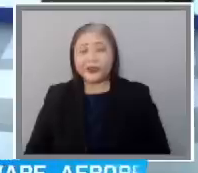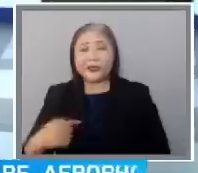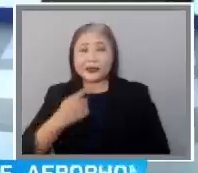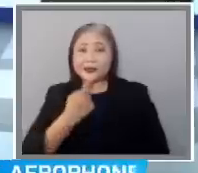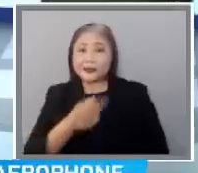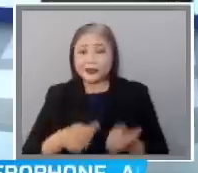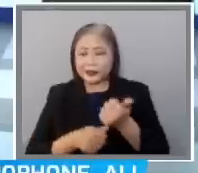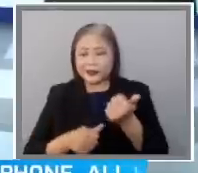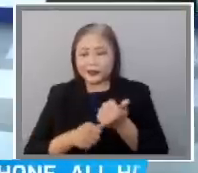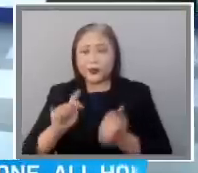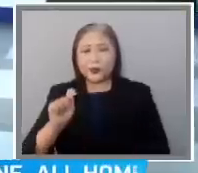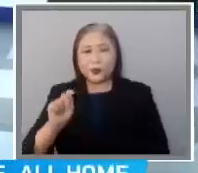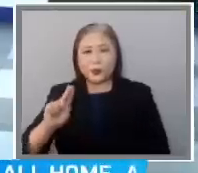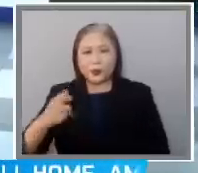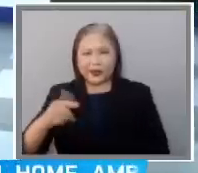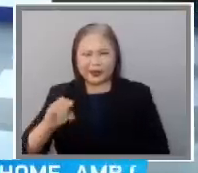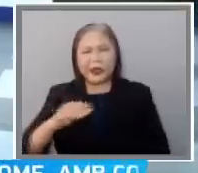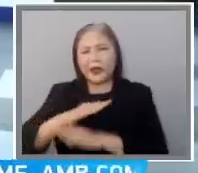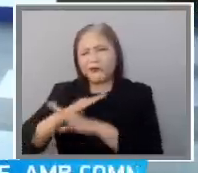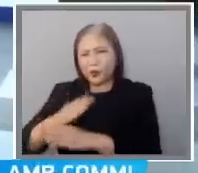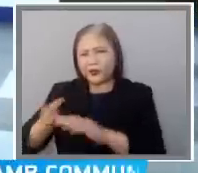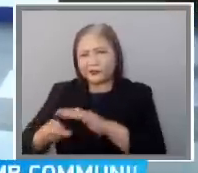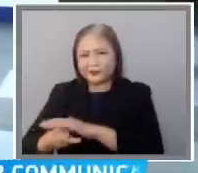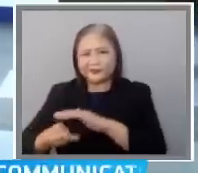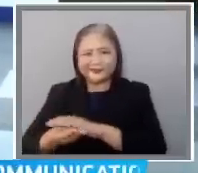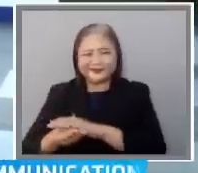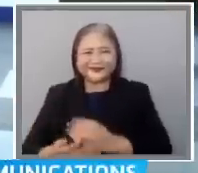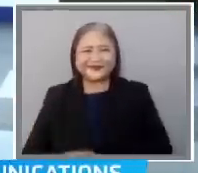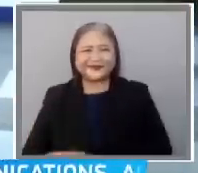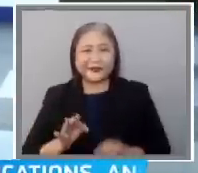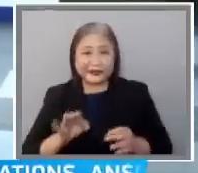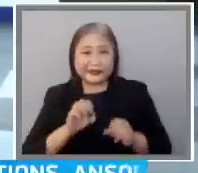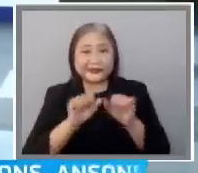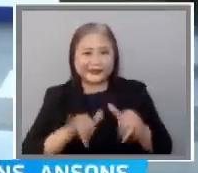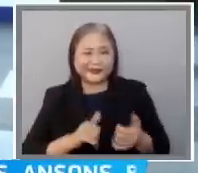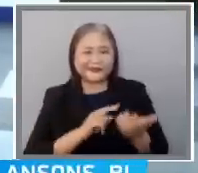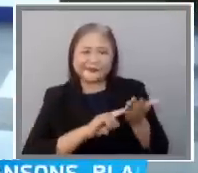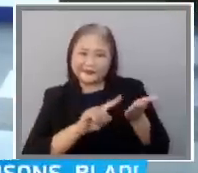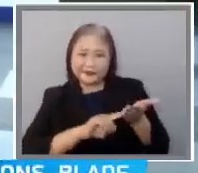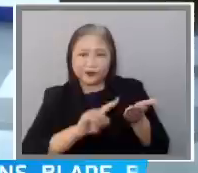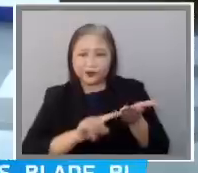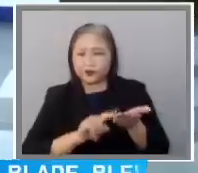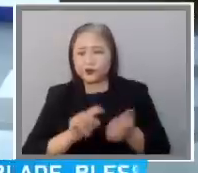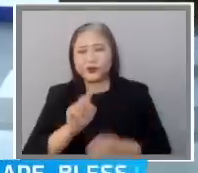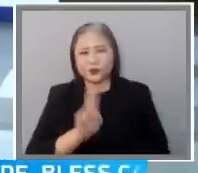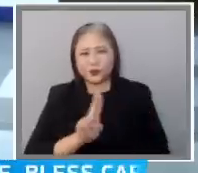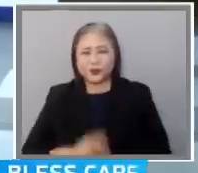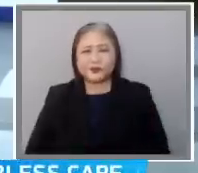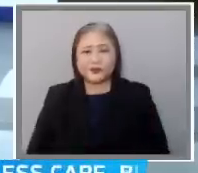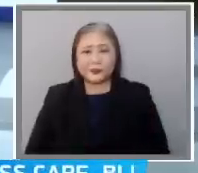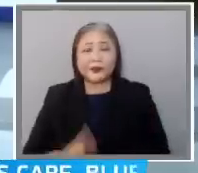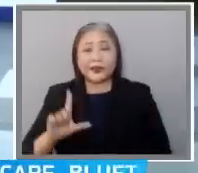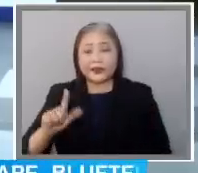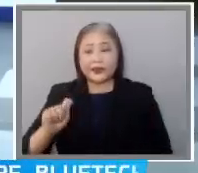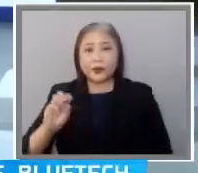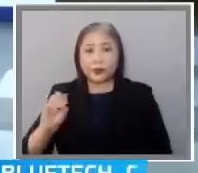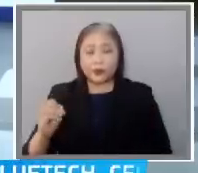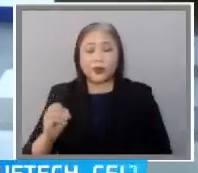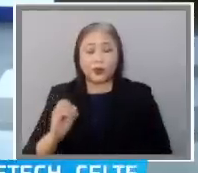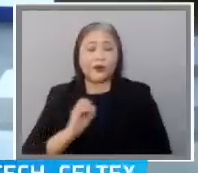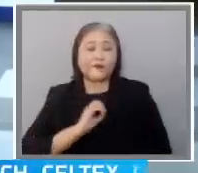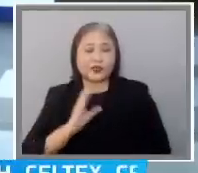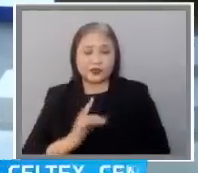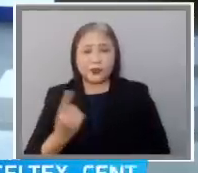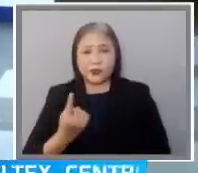ay iwas kotong daw kung ganito ng sistema ang gagawin ng LTO. Pero mga LTO enforcer pa lamang ang gagamit.